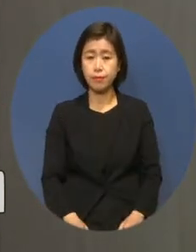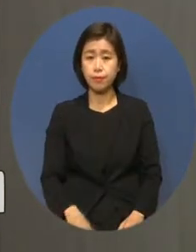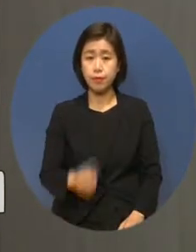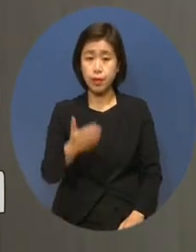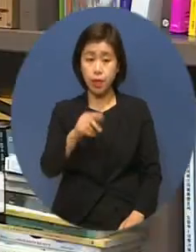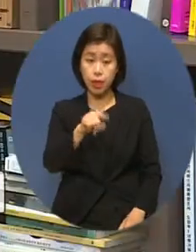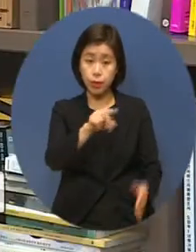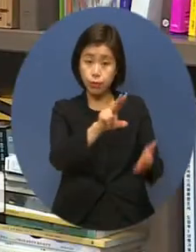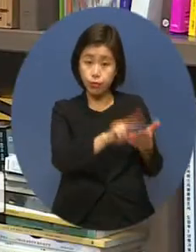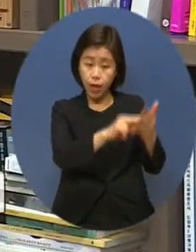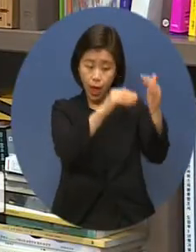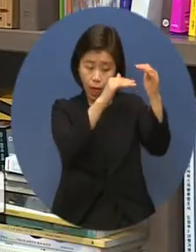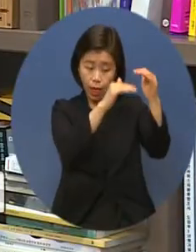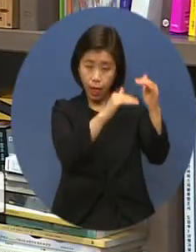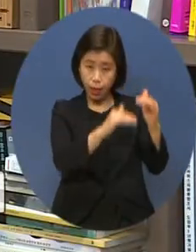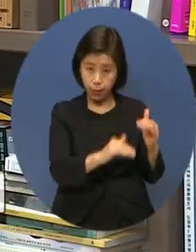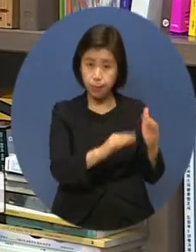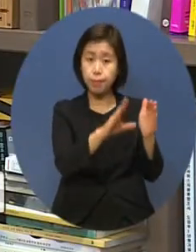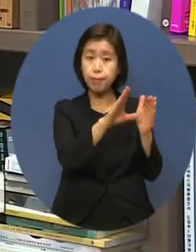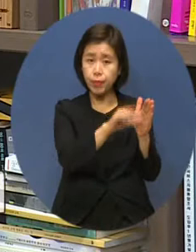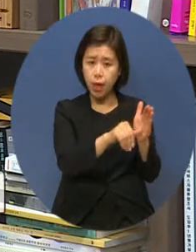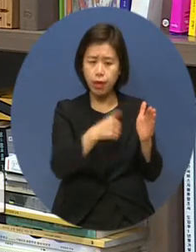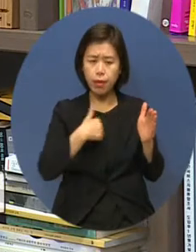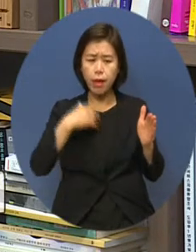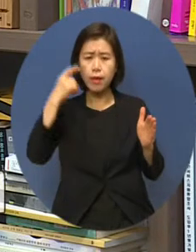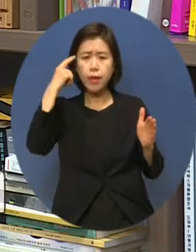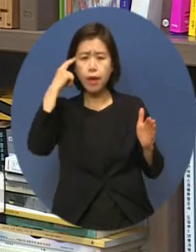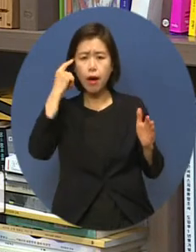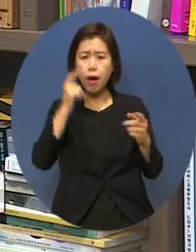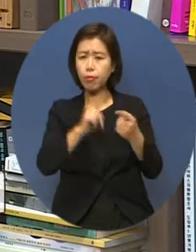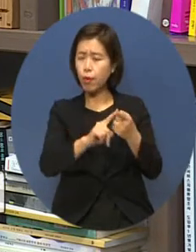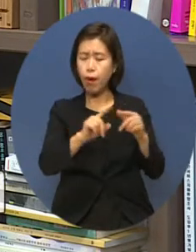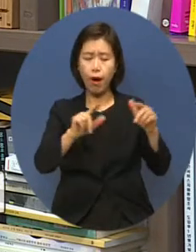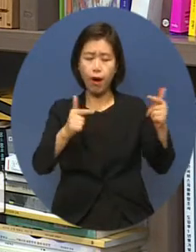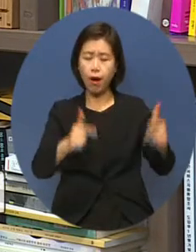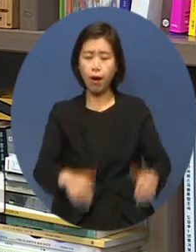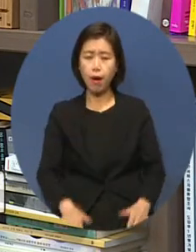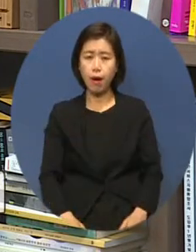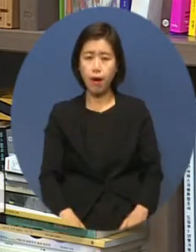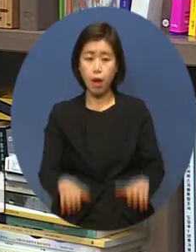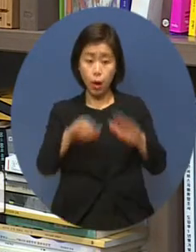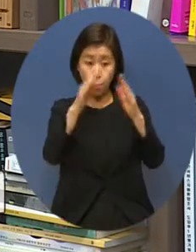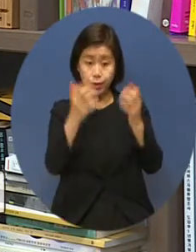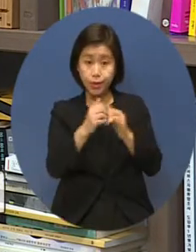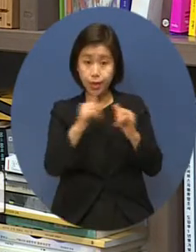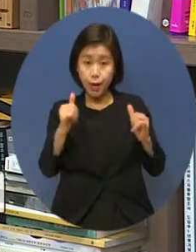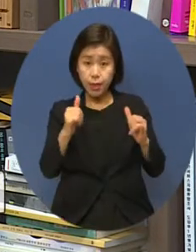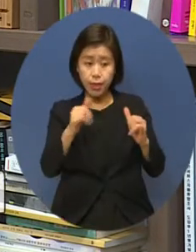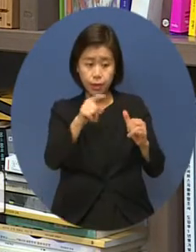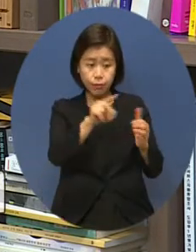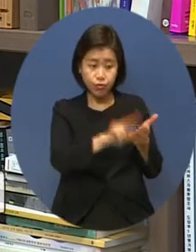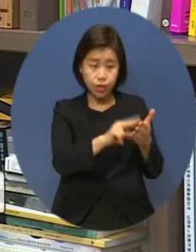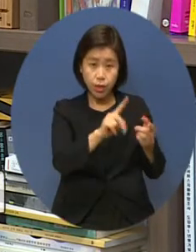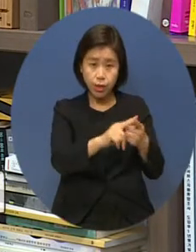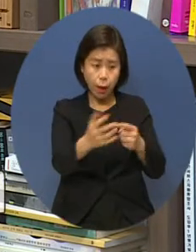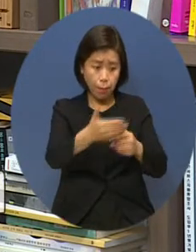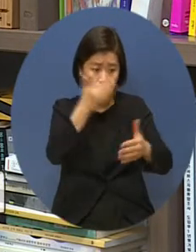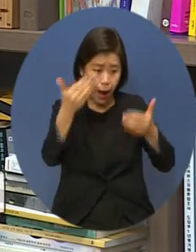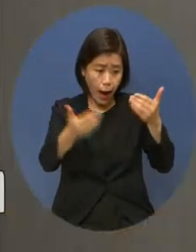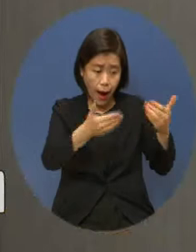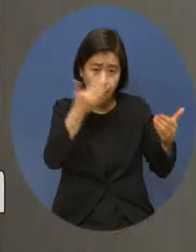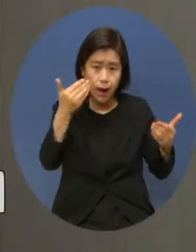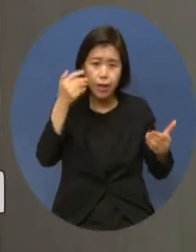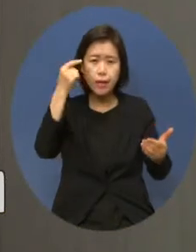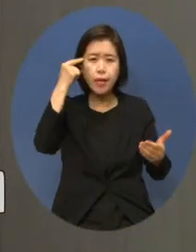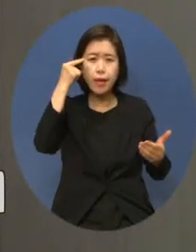해결하는 과정이 제가 생각했던 거랑 또 너무 많이 달랐어요. 저는 모두가 이 문제를 드러내고 다시는 이런 문제가 일어나지